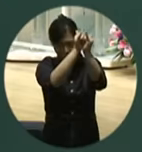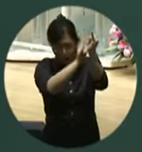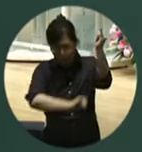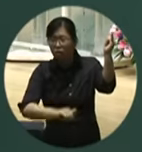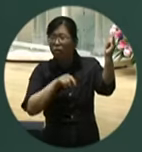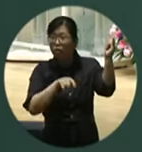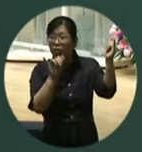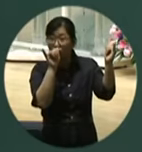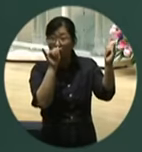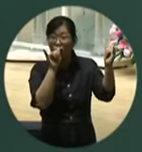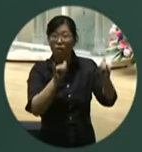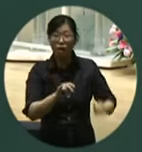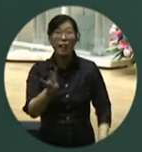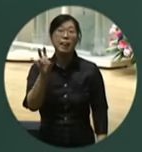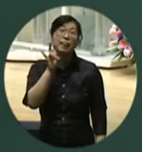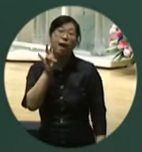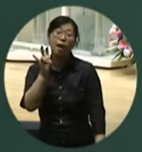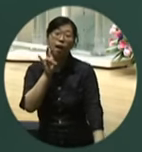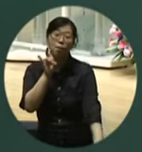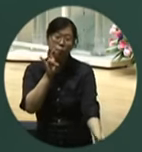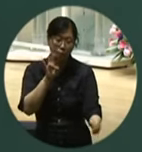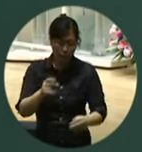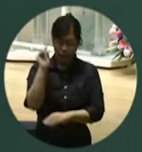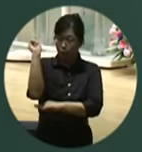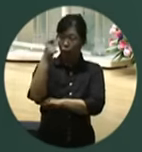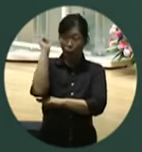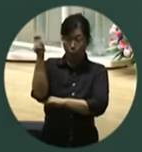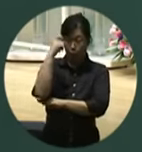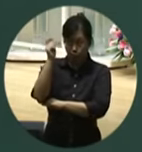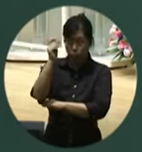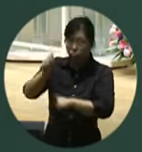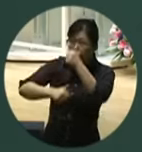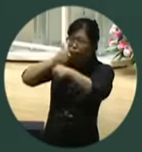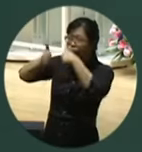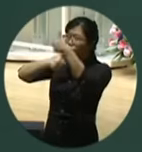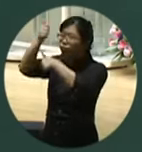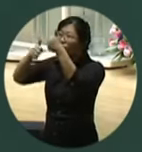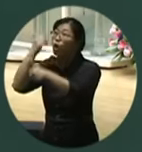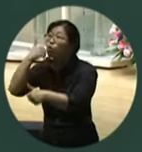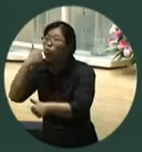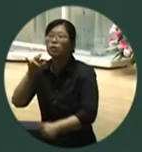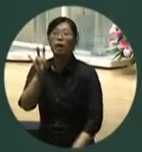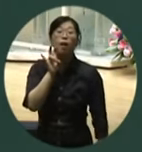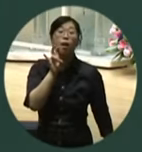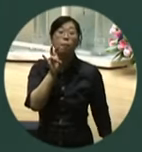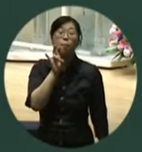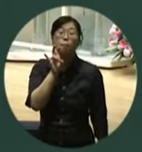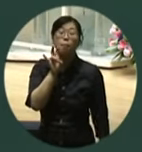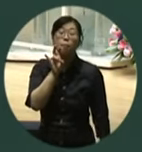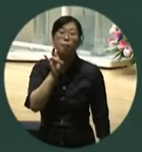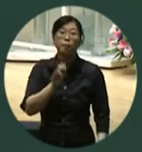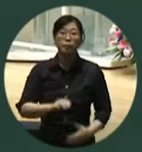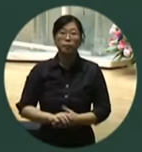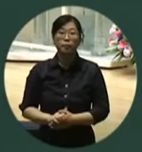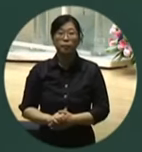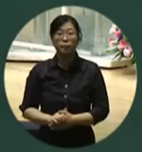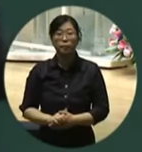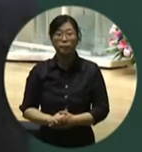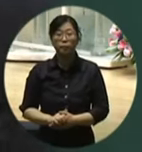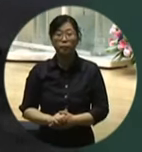라합의 후손입니다. So David is a descendant of Rahab. 여러분 성경은 그냥 기록하고 있지 않습니다. 여러분의 전도자의 작은